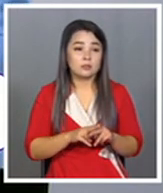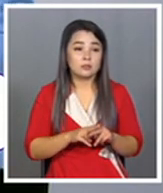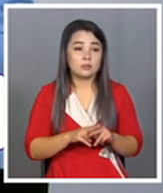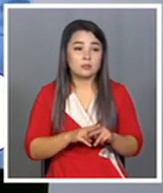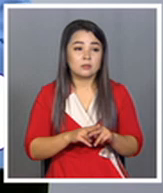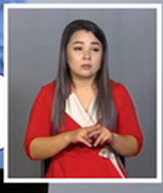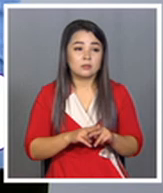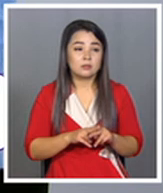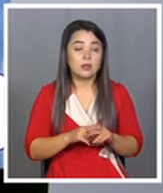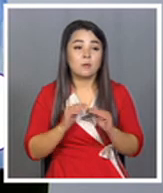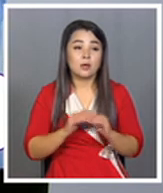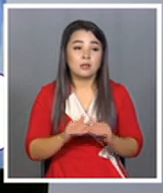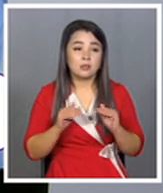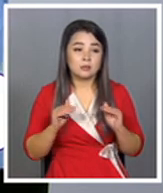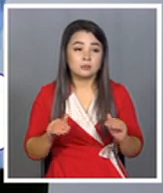балалар,